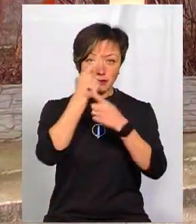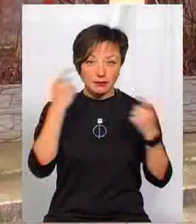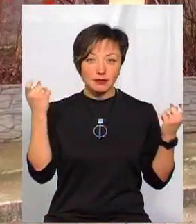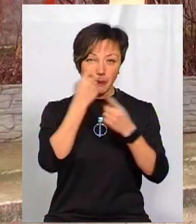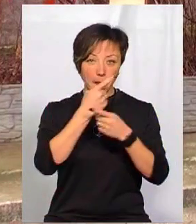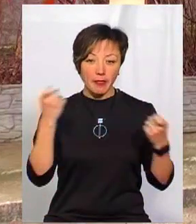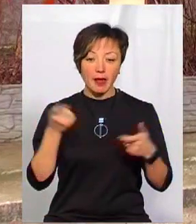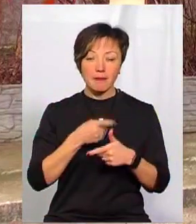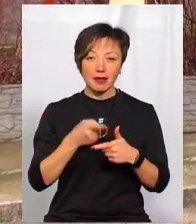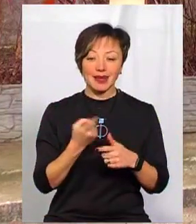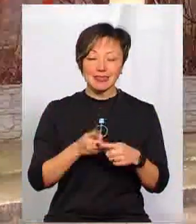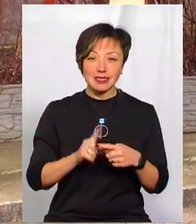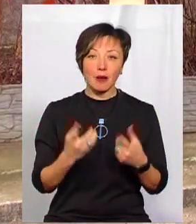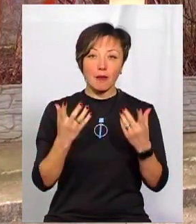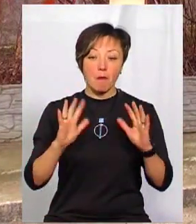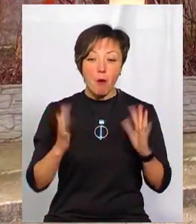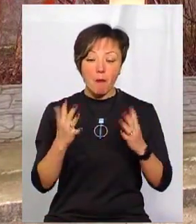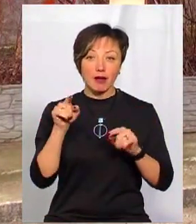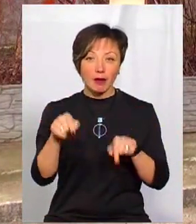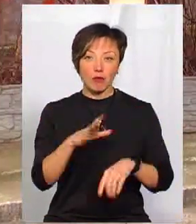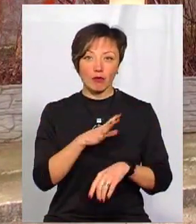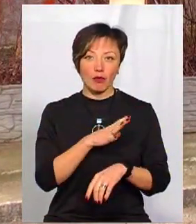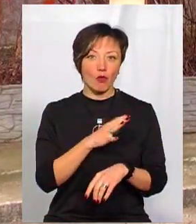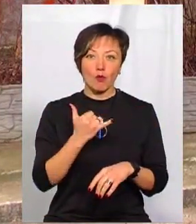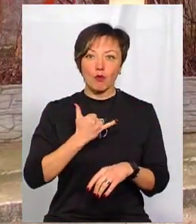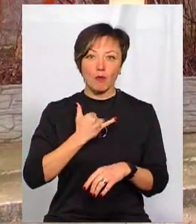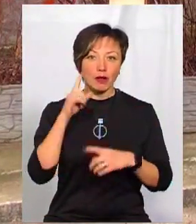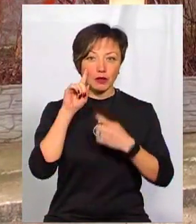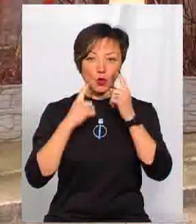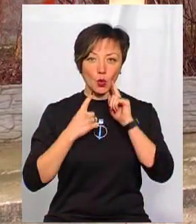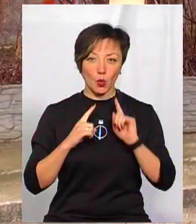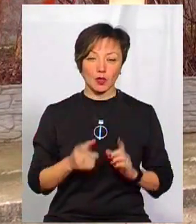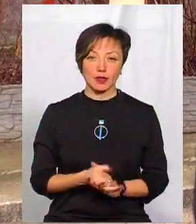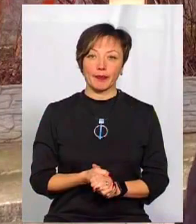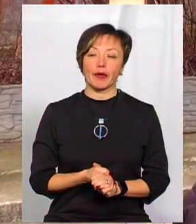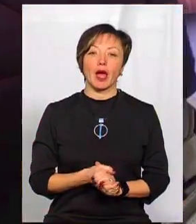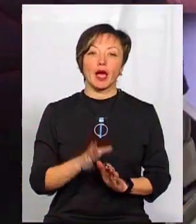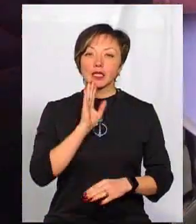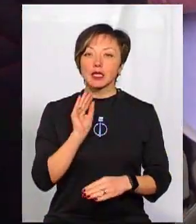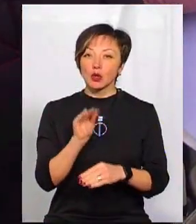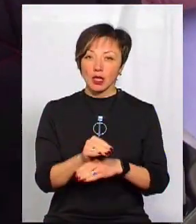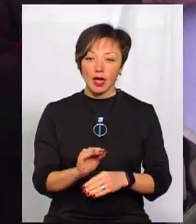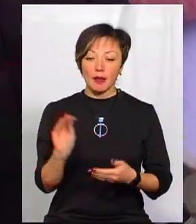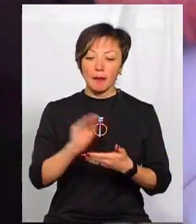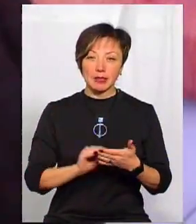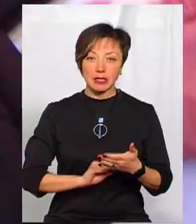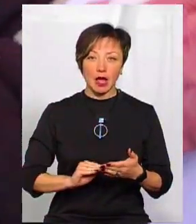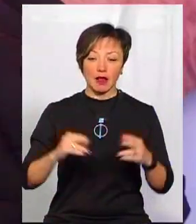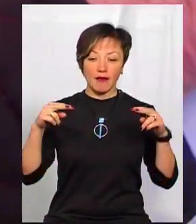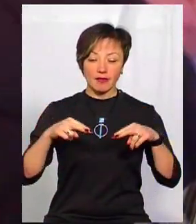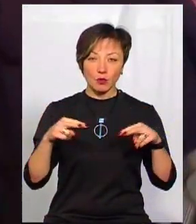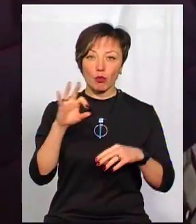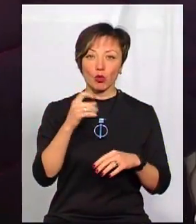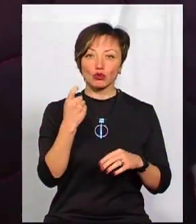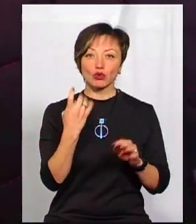Називали імена якраз в цей момент, коли він там був, каже, у мене стояли сльози. Сусана Кац додає, написала відомості про 146